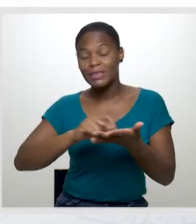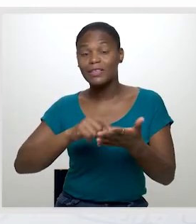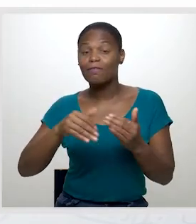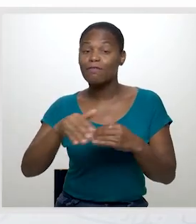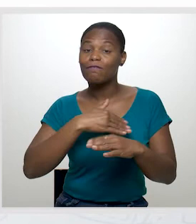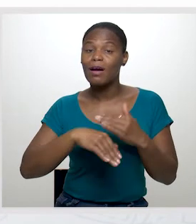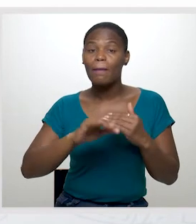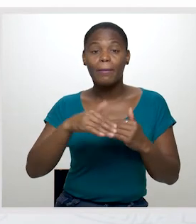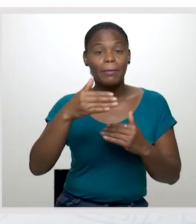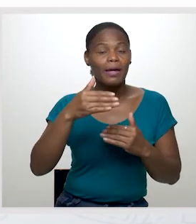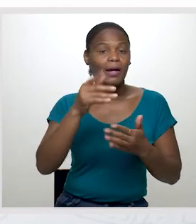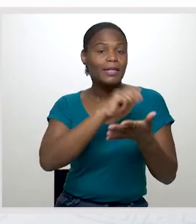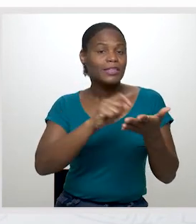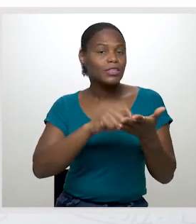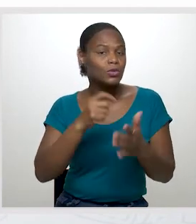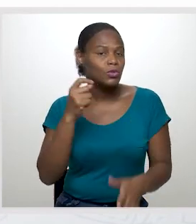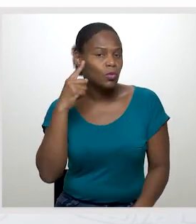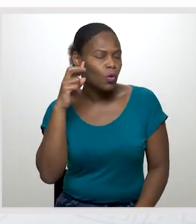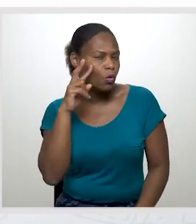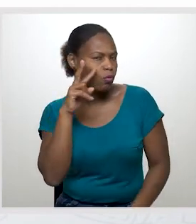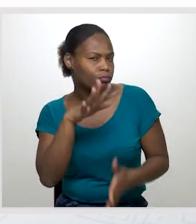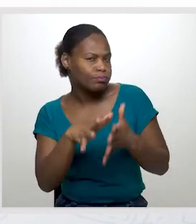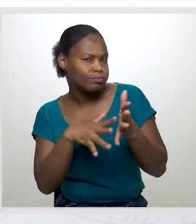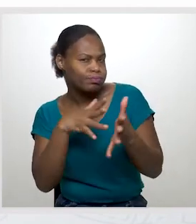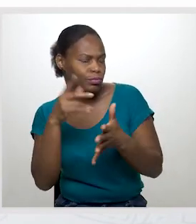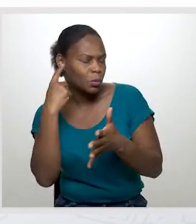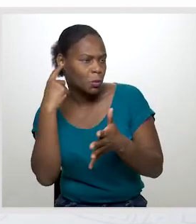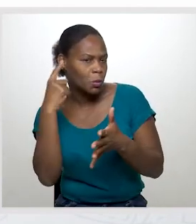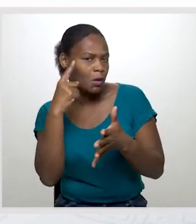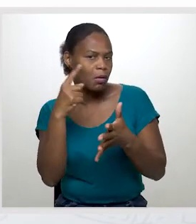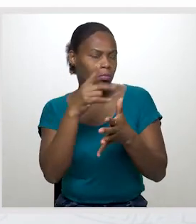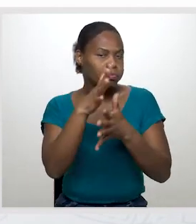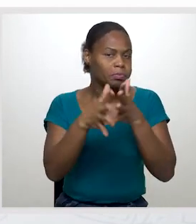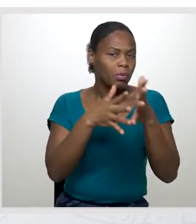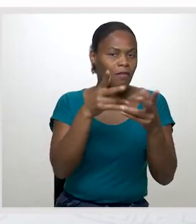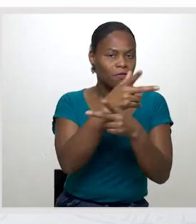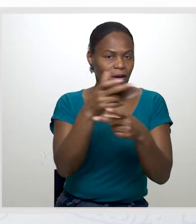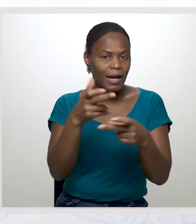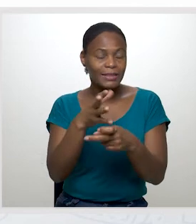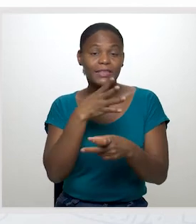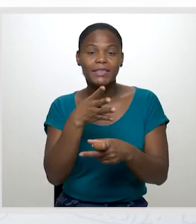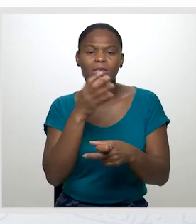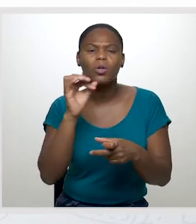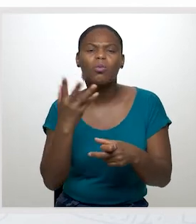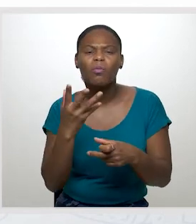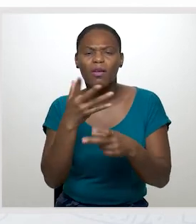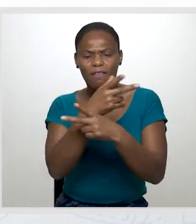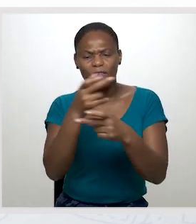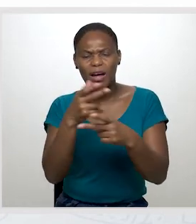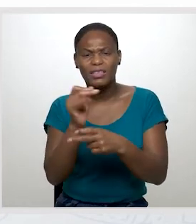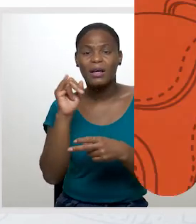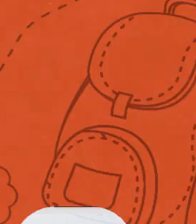un exercice audio. Tu vas écouter des phrases et tu vas dire quelles sont les phrases qui sont à